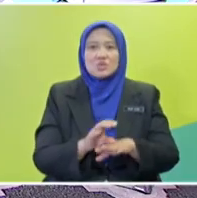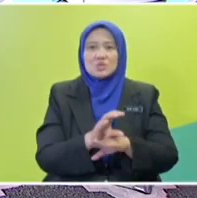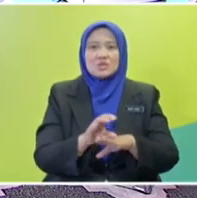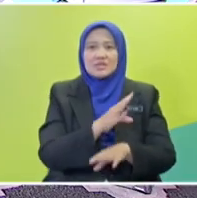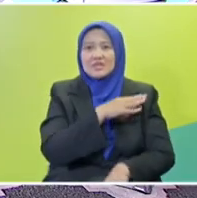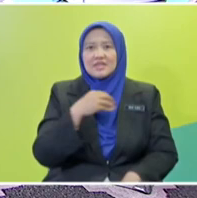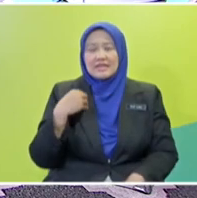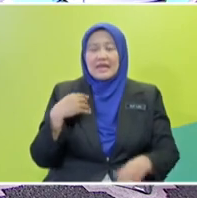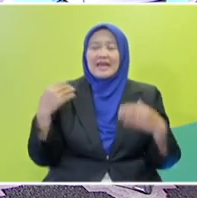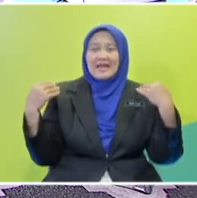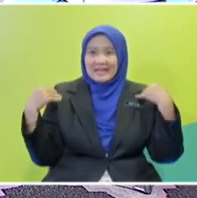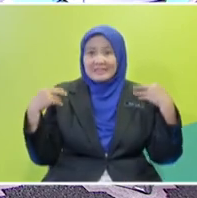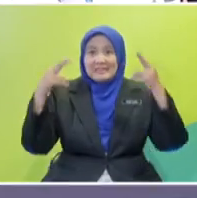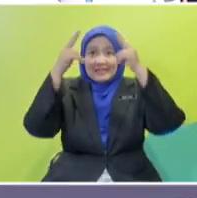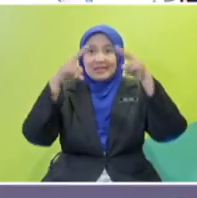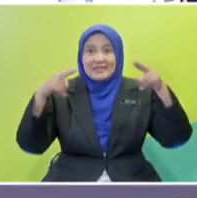menarik